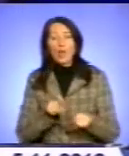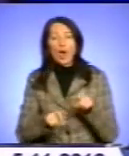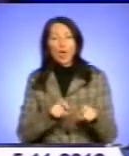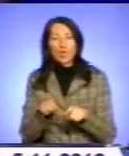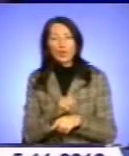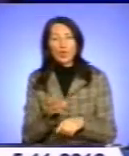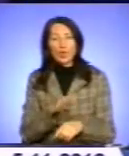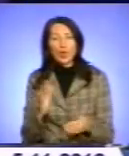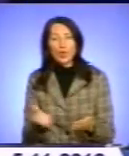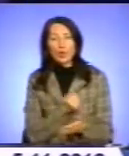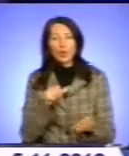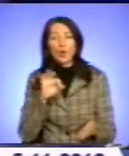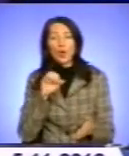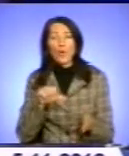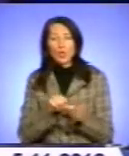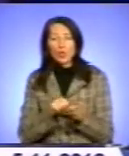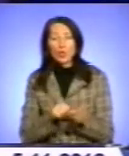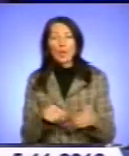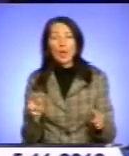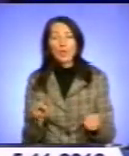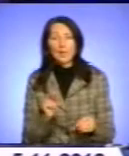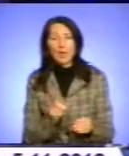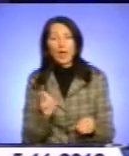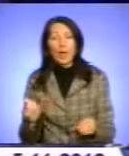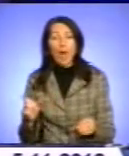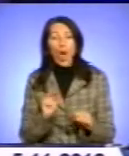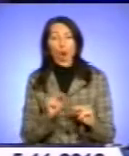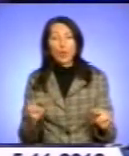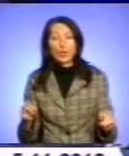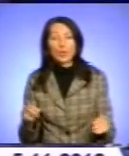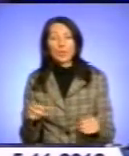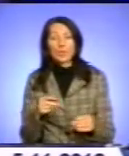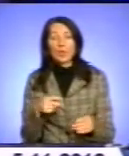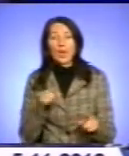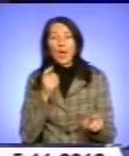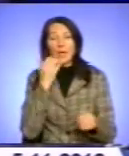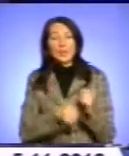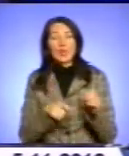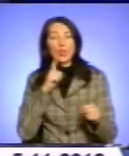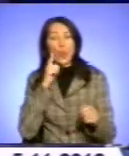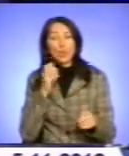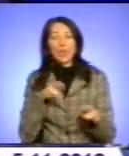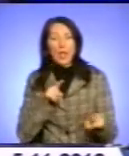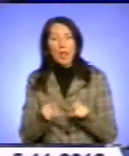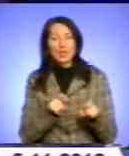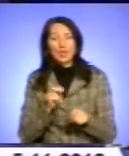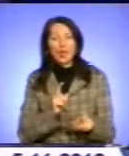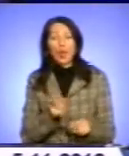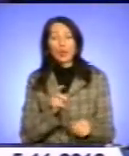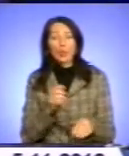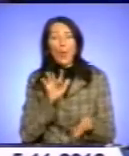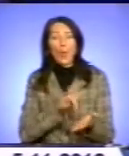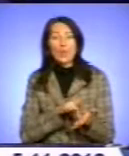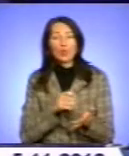виступили вихованці спортивних шкіл області на чемпіонаті України серед молоді з легкоатлетичного кросу, що відбувався у місті Біла